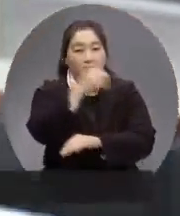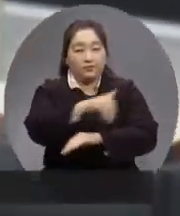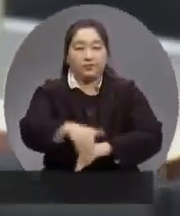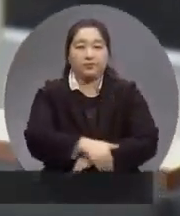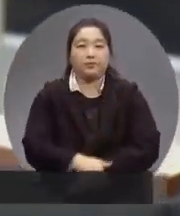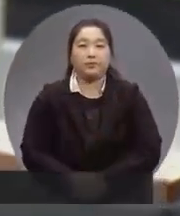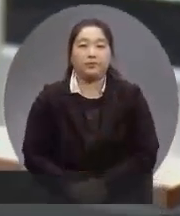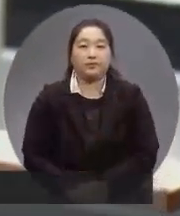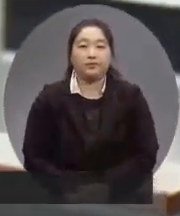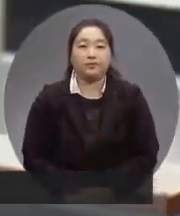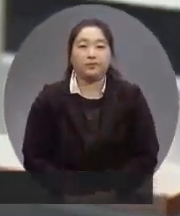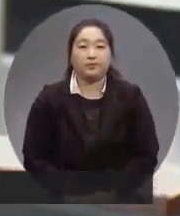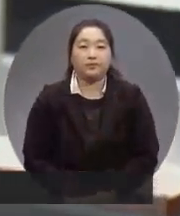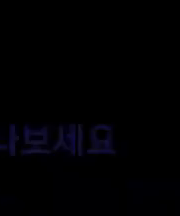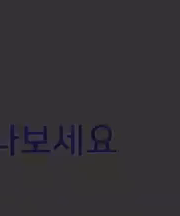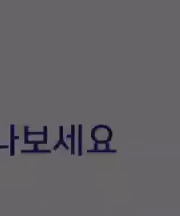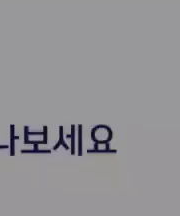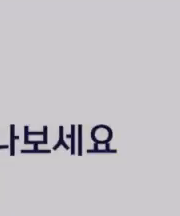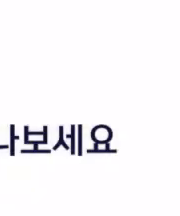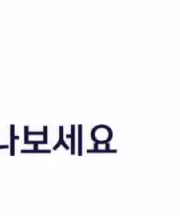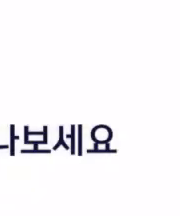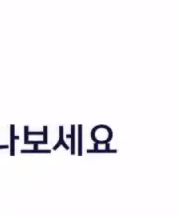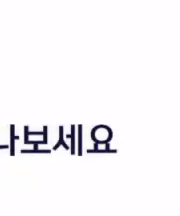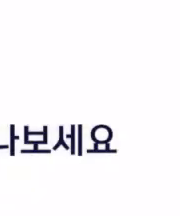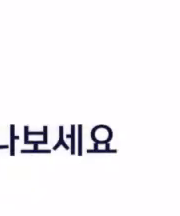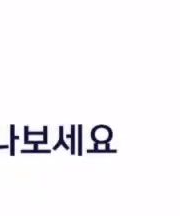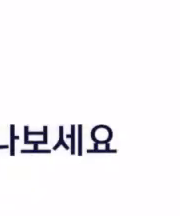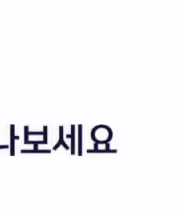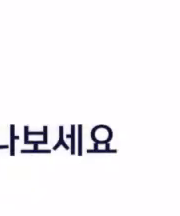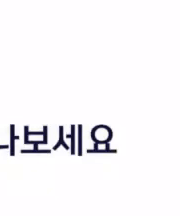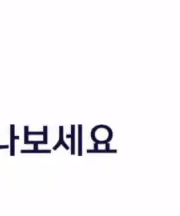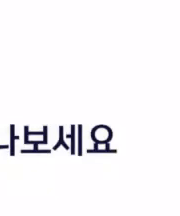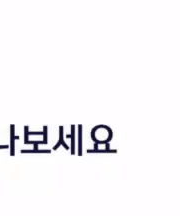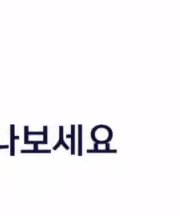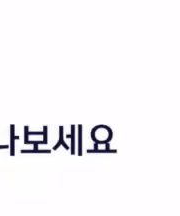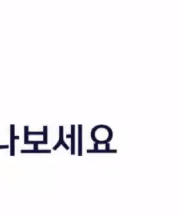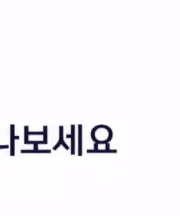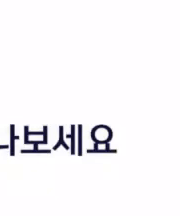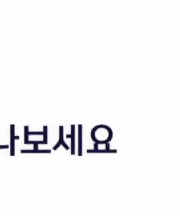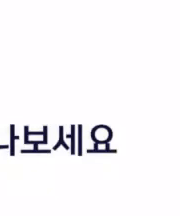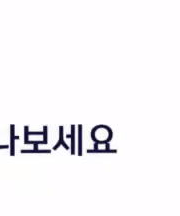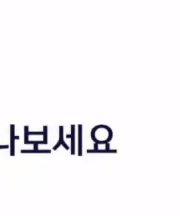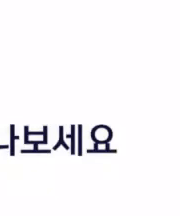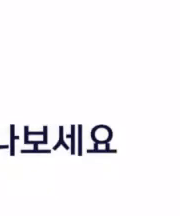MBC 뉴스 조미애입니다.